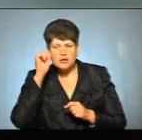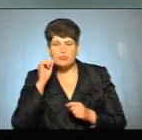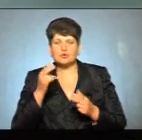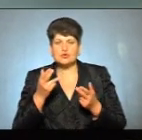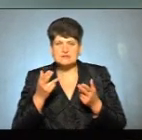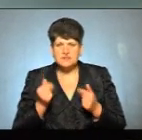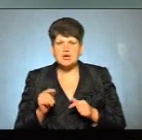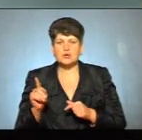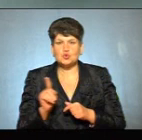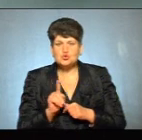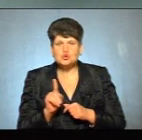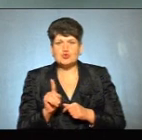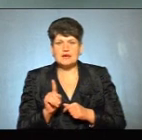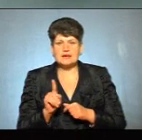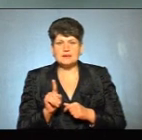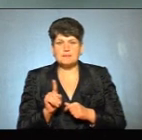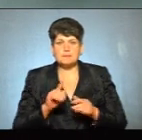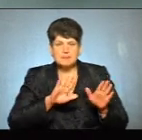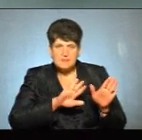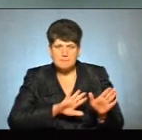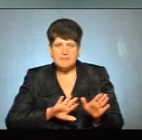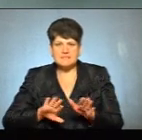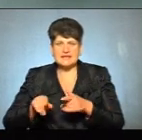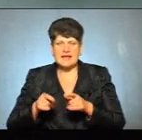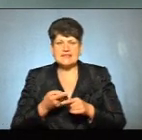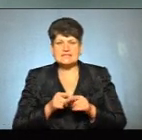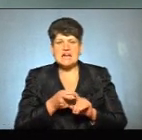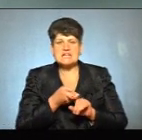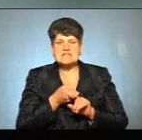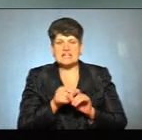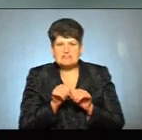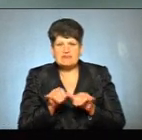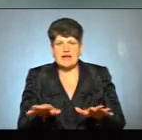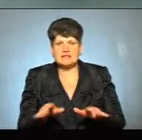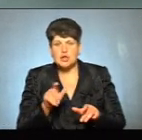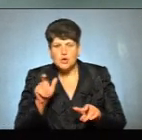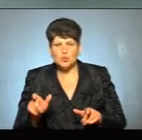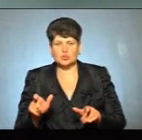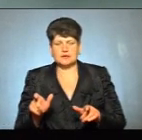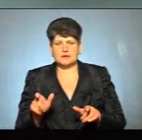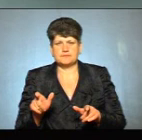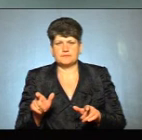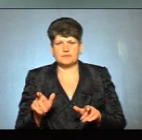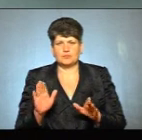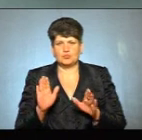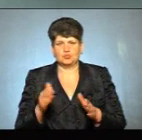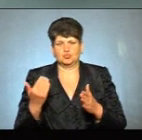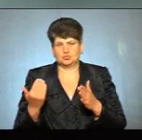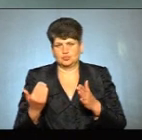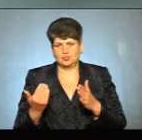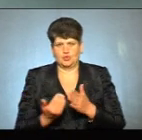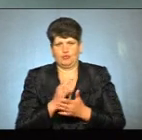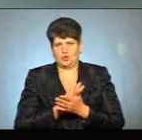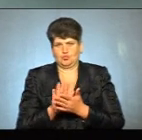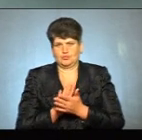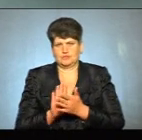що і мене ця інфекція, і люди вийдуть з неї такими оновленими і